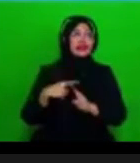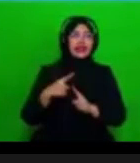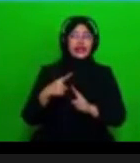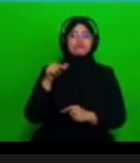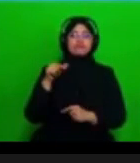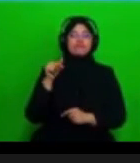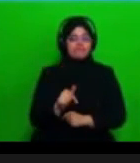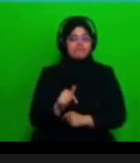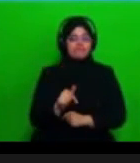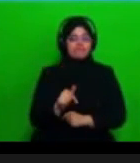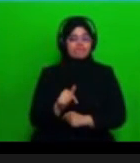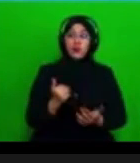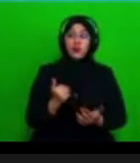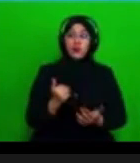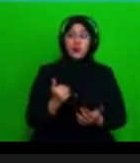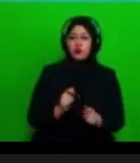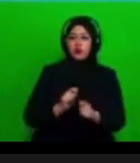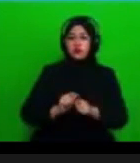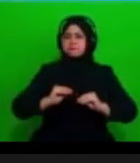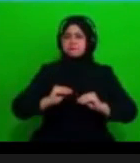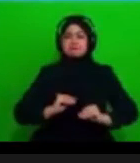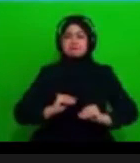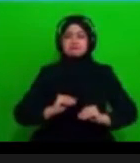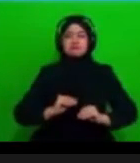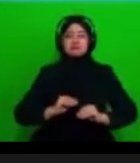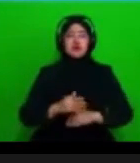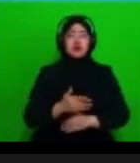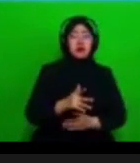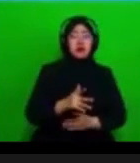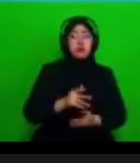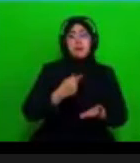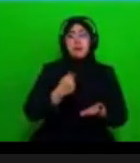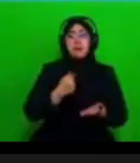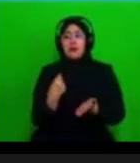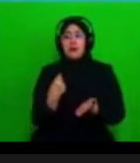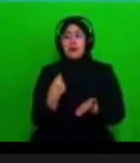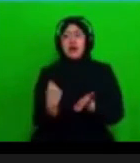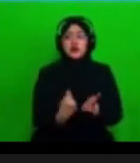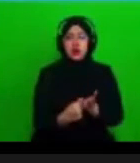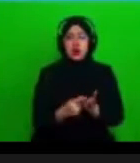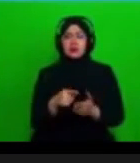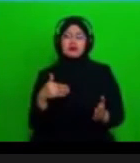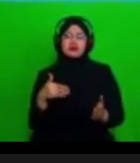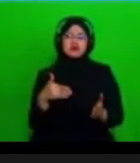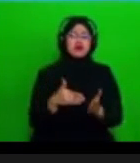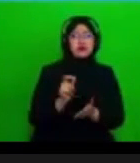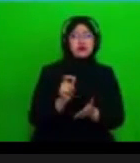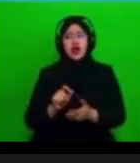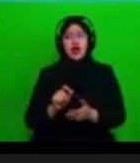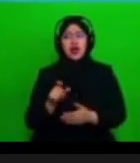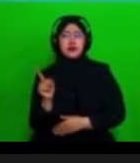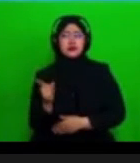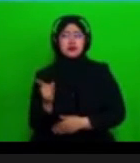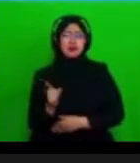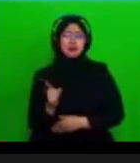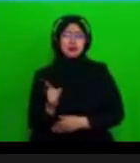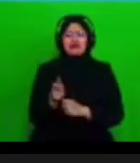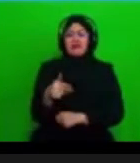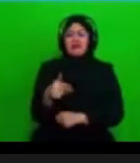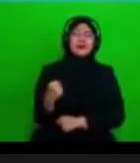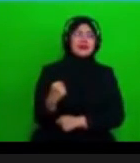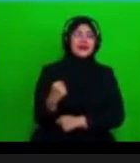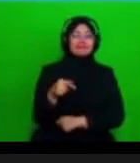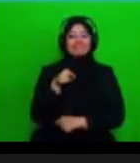nggak main-main, ini adalah memastikan tidak ada satupun mahasiswa itu sampai berhenti karena terkendala